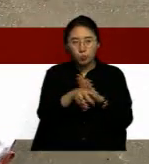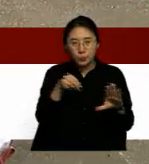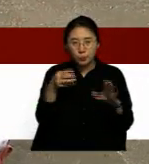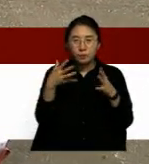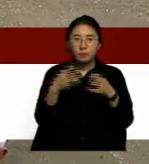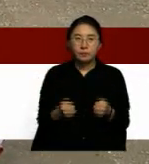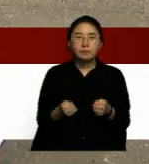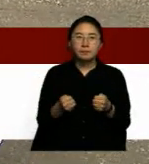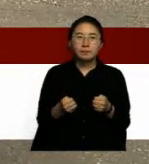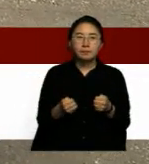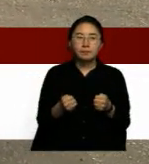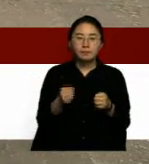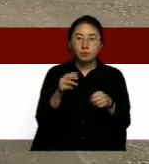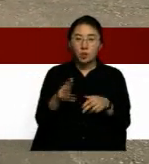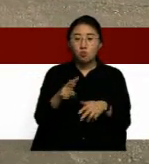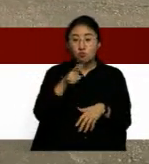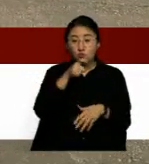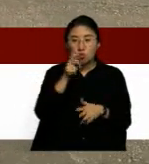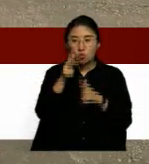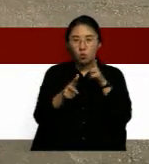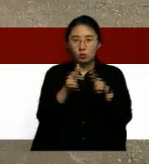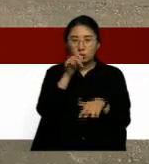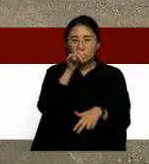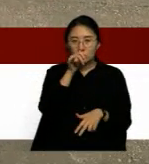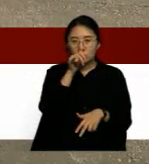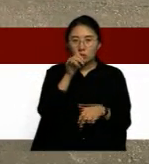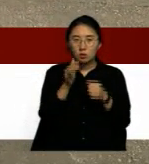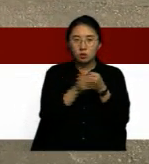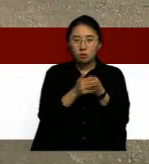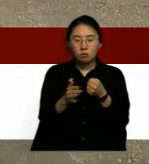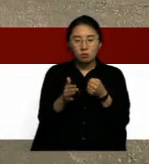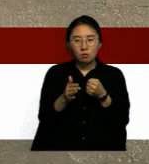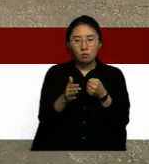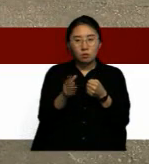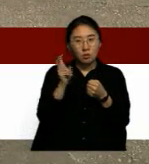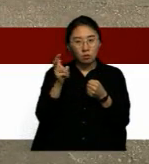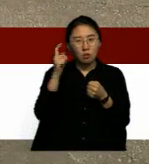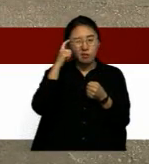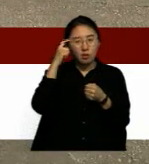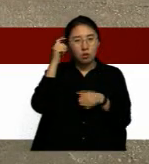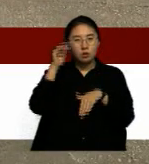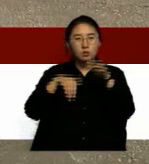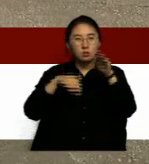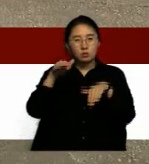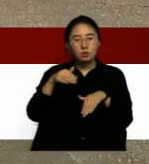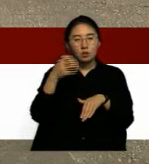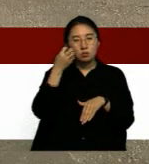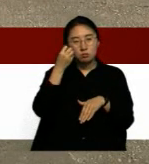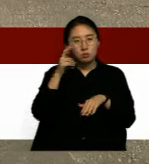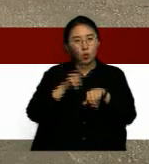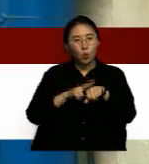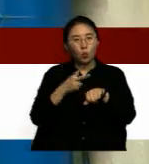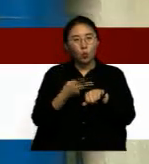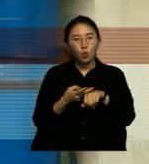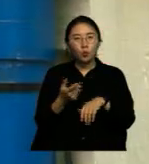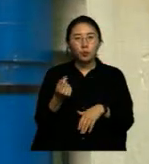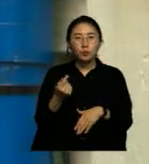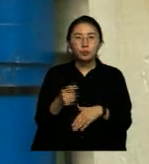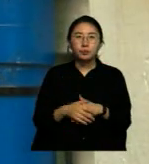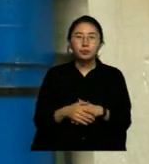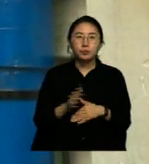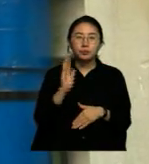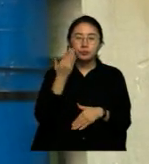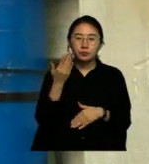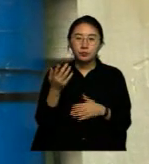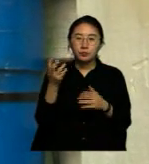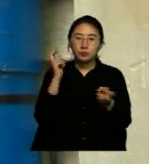부분이 많아요. 단지 여기 이제 생수요새가 있음으로 인해서 그런 이제 사람들에게 인식, 그 생각의 차이. 여기에